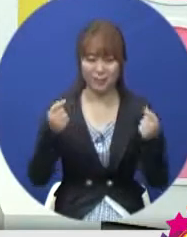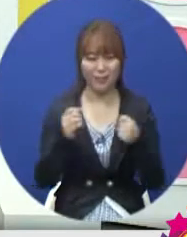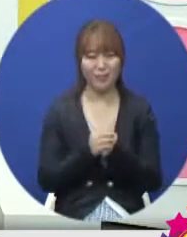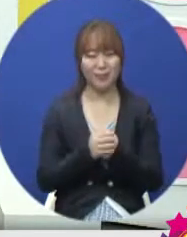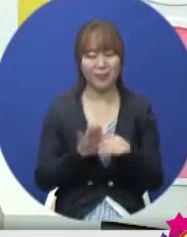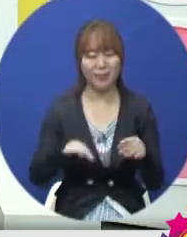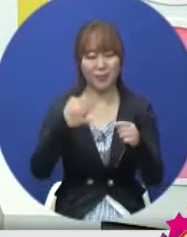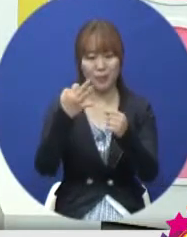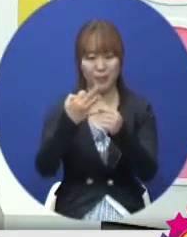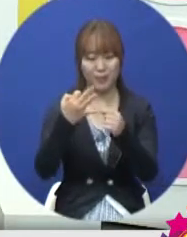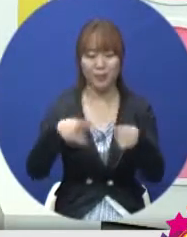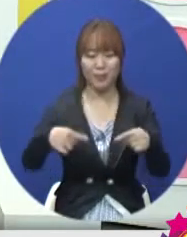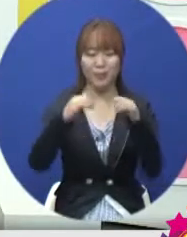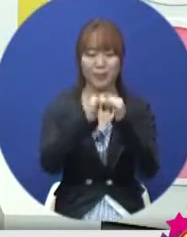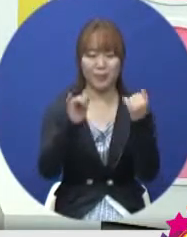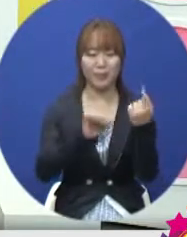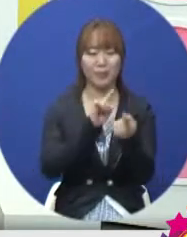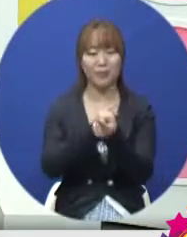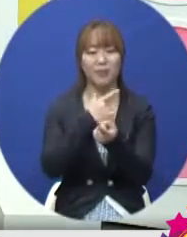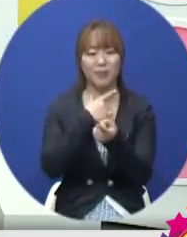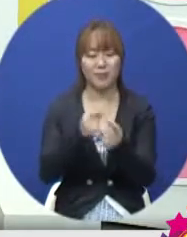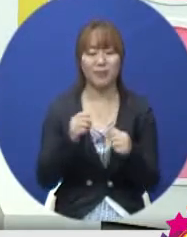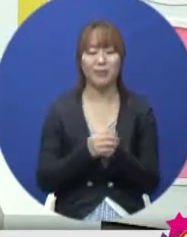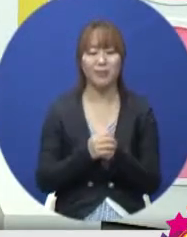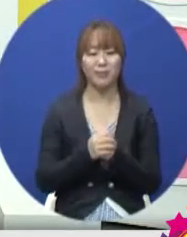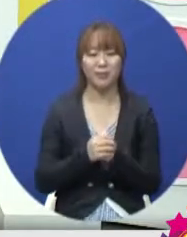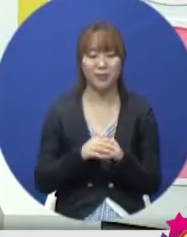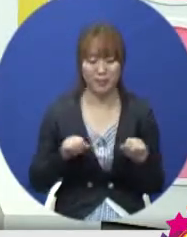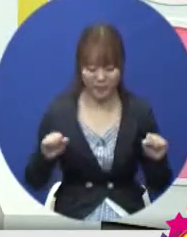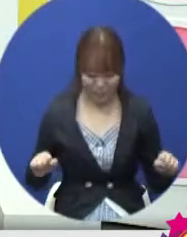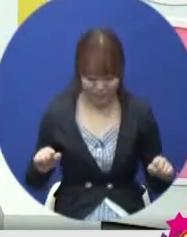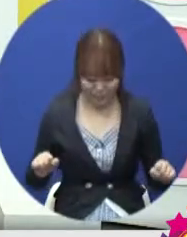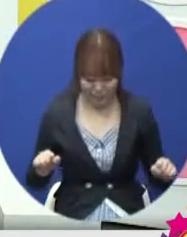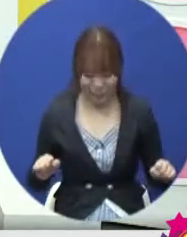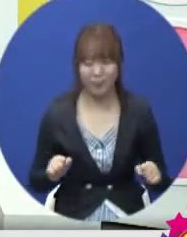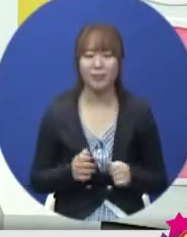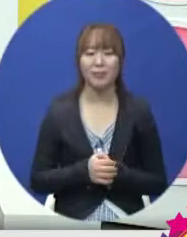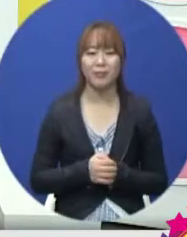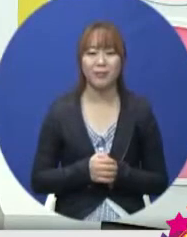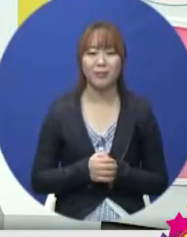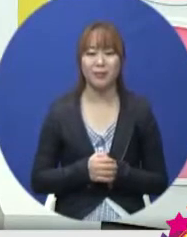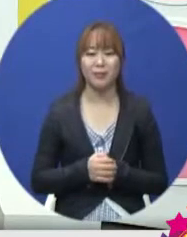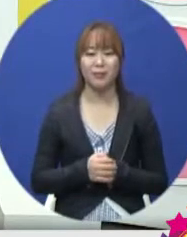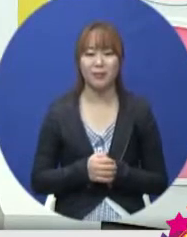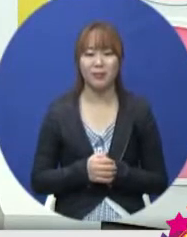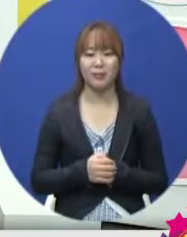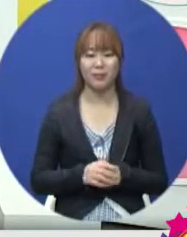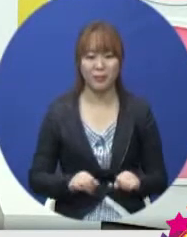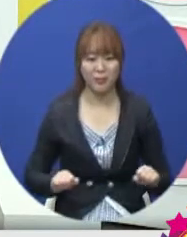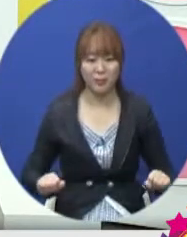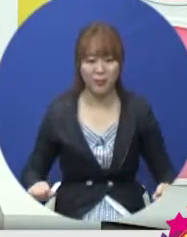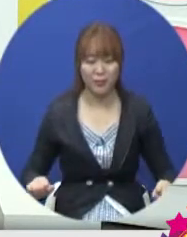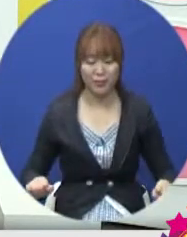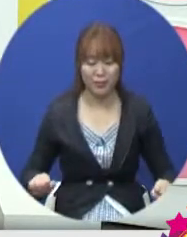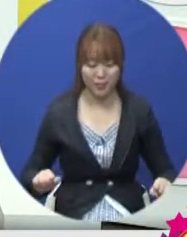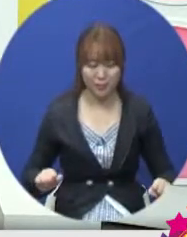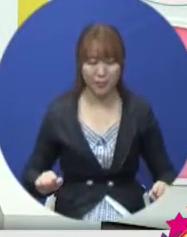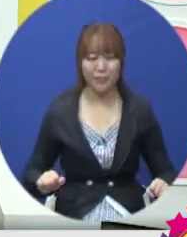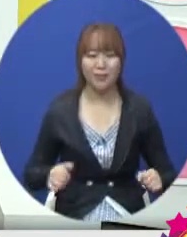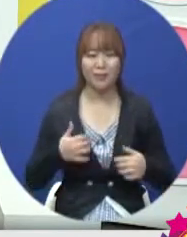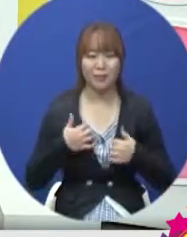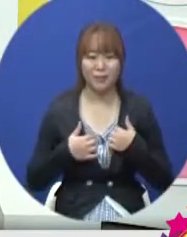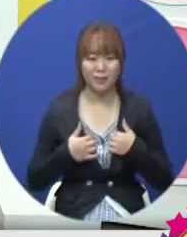자, 14번째 또 즉석 참가자 모셔보도록 하겠습니다. 안녕하세요. 여보세요. 네, 안녕하세요.